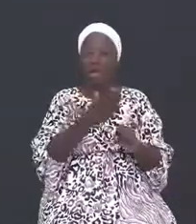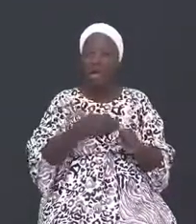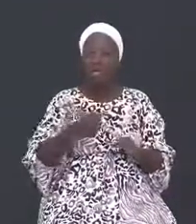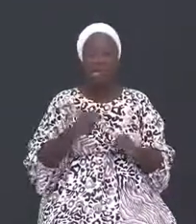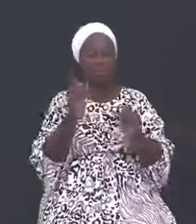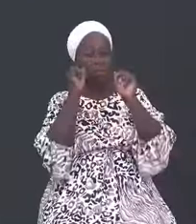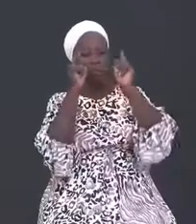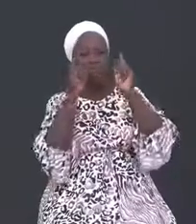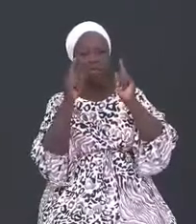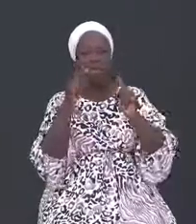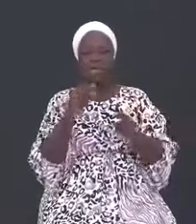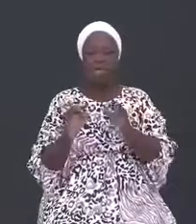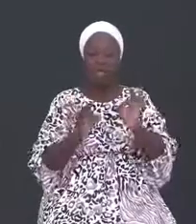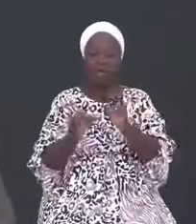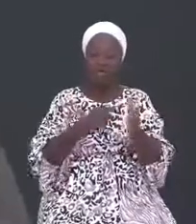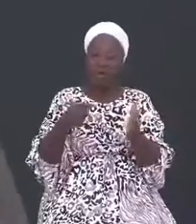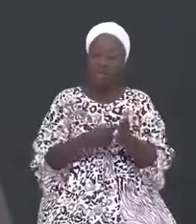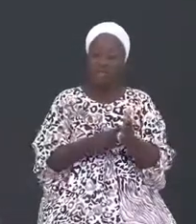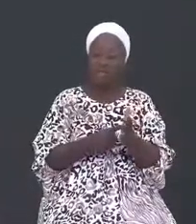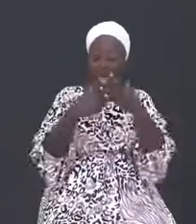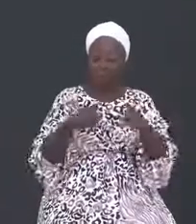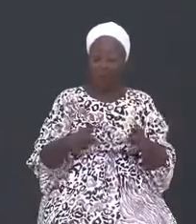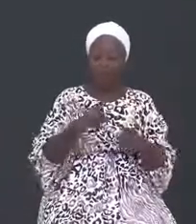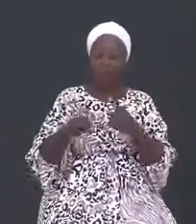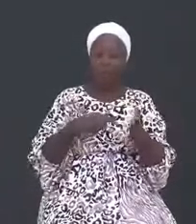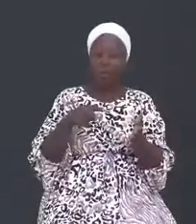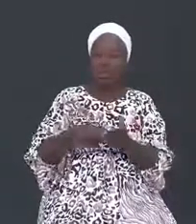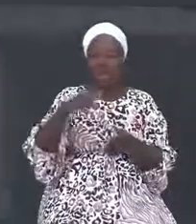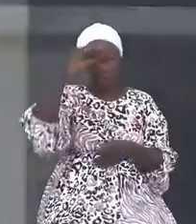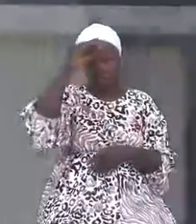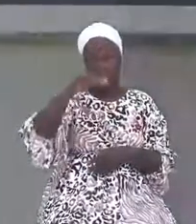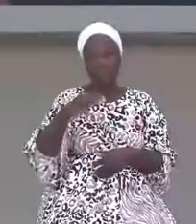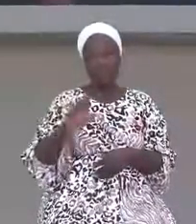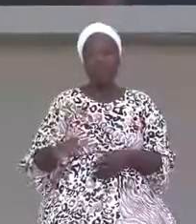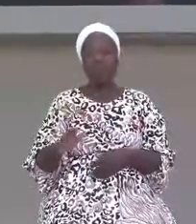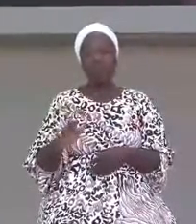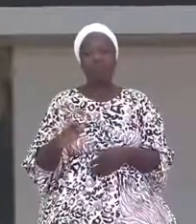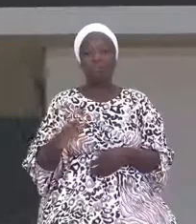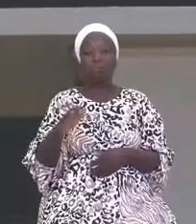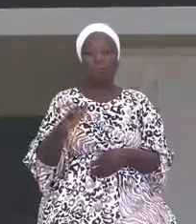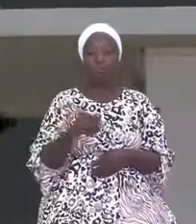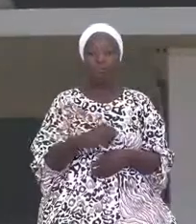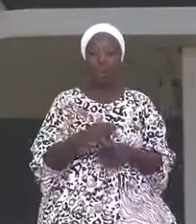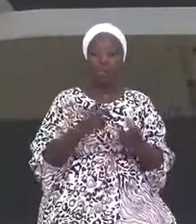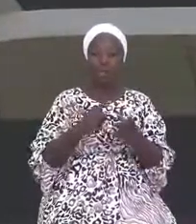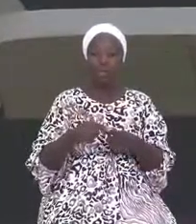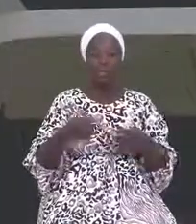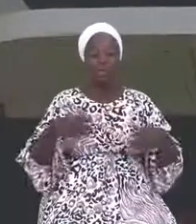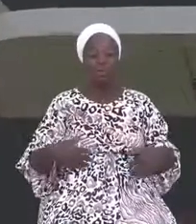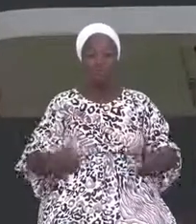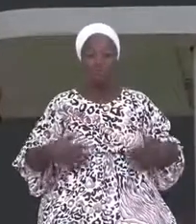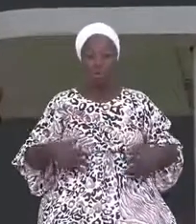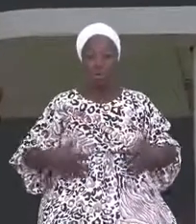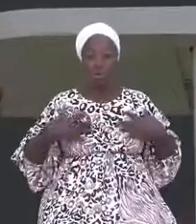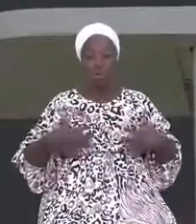se demandait, alors si cela est arrivé à tel homme, le jeune, riche, qui est venu